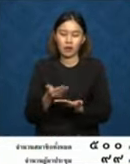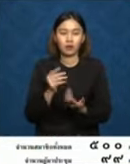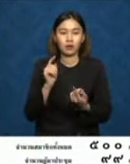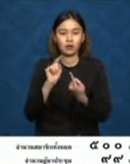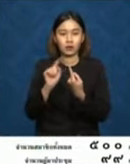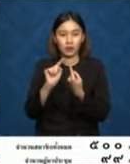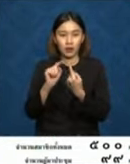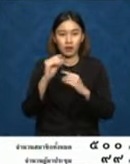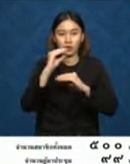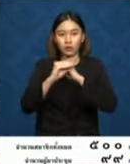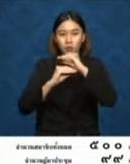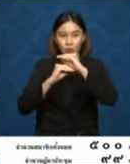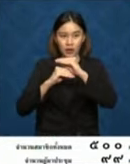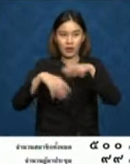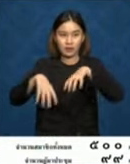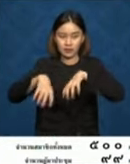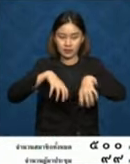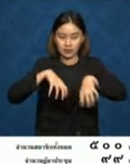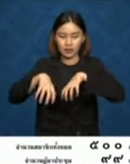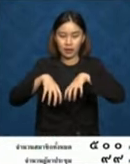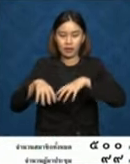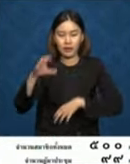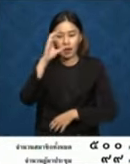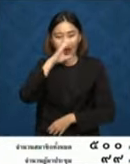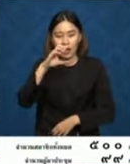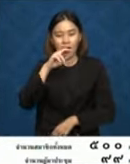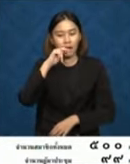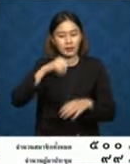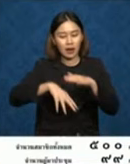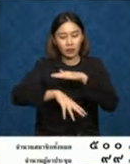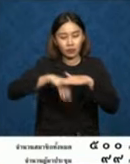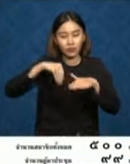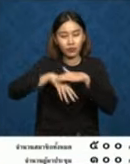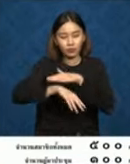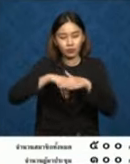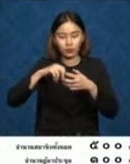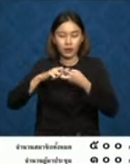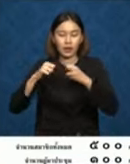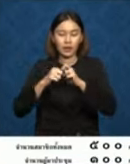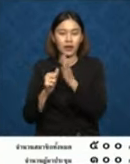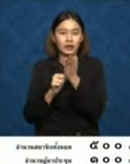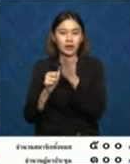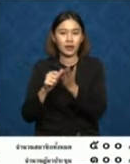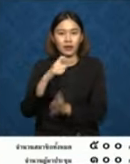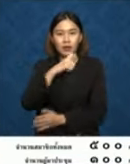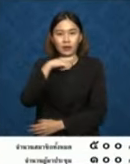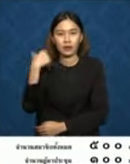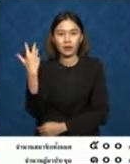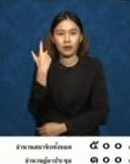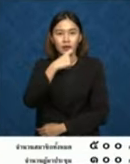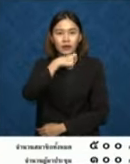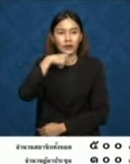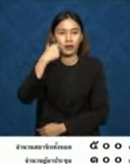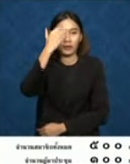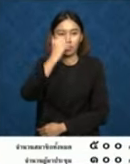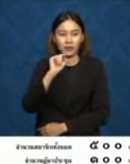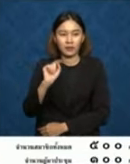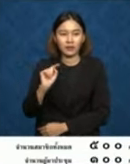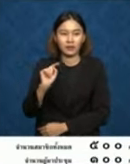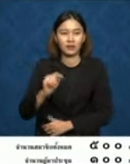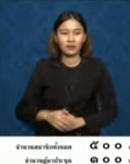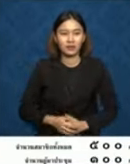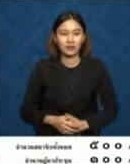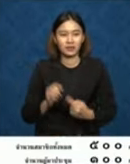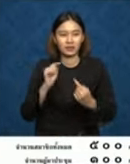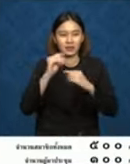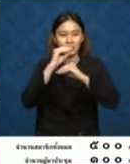องโครงการจัดการหาน้ำบาดาลขนาดใหญ่แก้ปัญหาภัยแล้งอันเนื่องมาจากโ